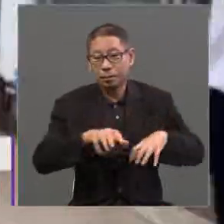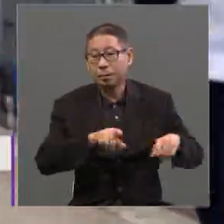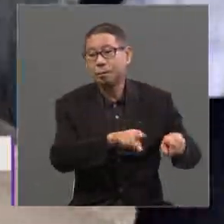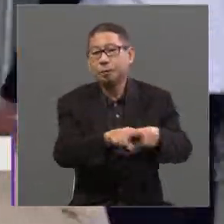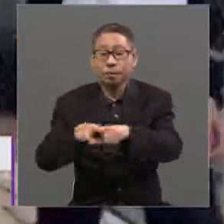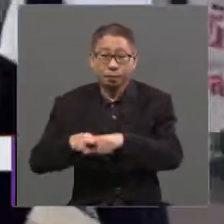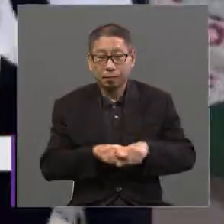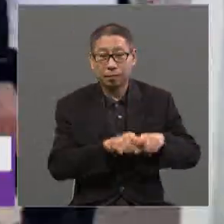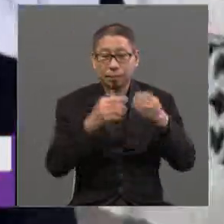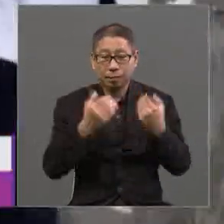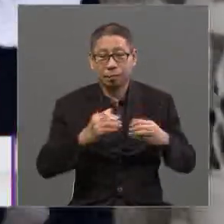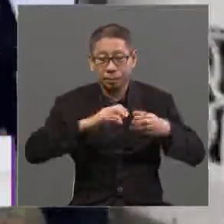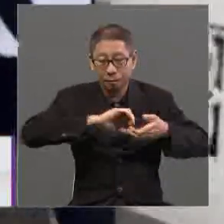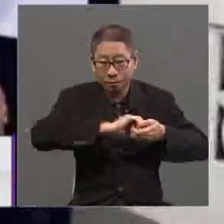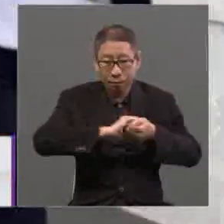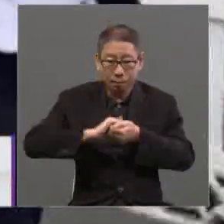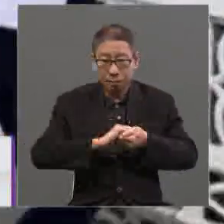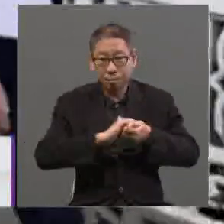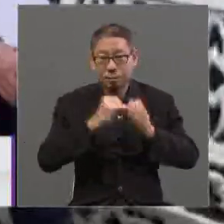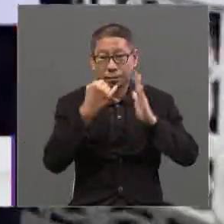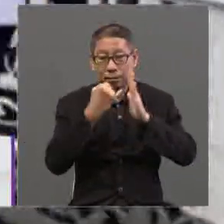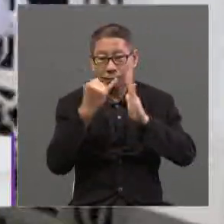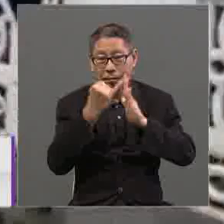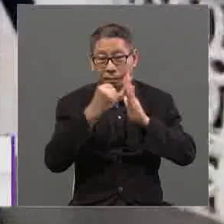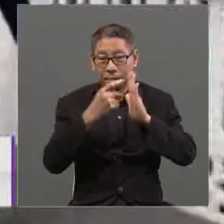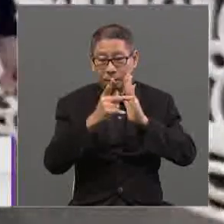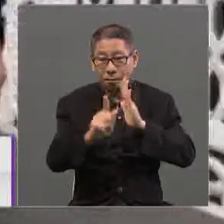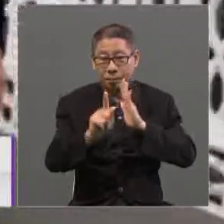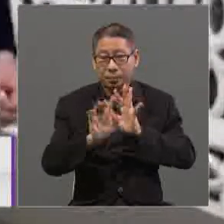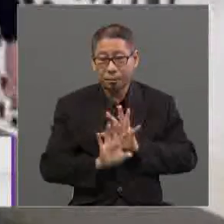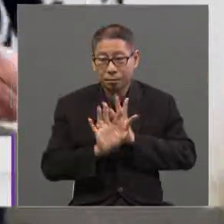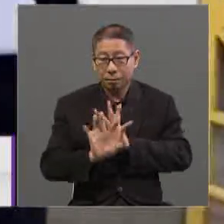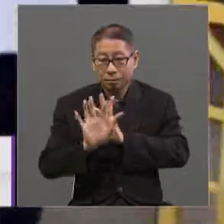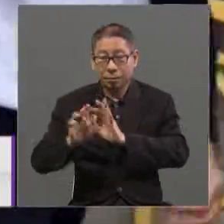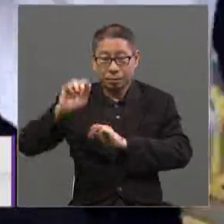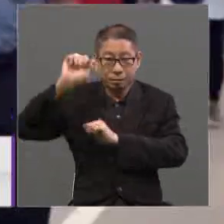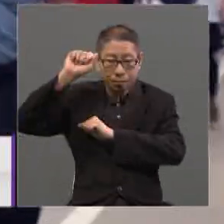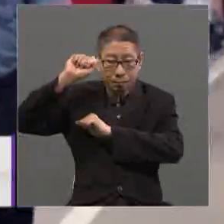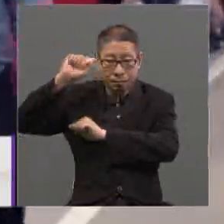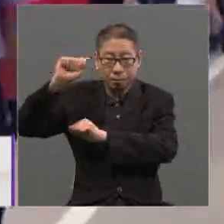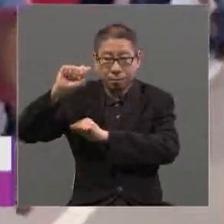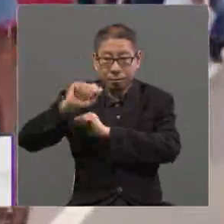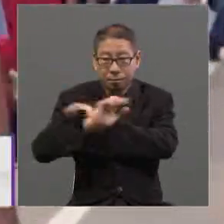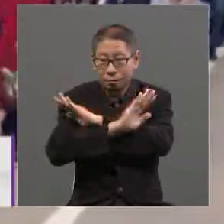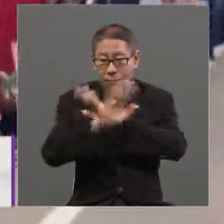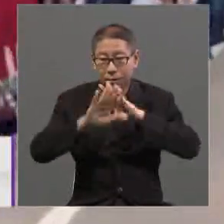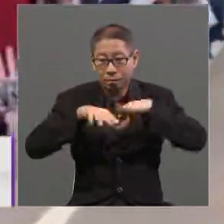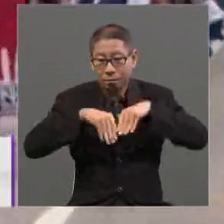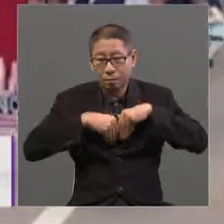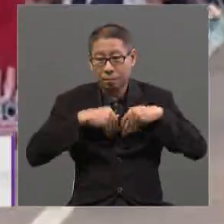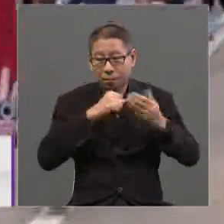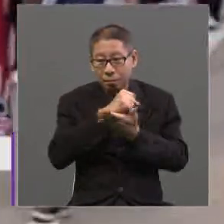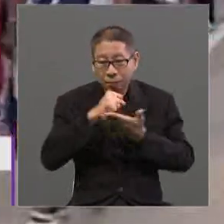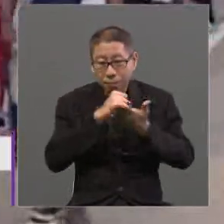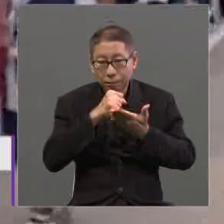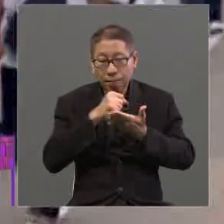แก่นเนี่ยก็มีเจ้าหน้าที่หลายภาคส่วนและก็ชาวจังหวัดขอนแก่นมาร่วมกันเดินรณรงค์และประกาศเจตนารมณ์ไม่ยุ่งเกี่ยวกับยาเสพติดที่ผ่าน